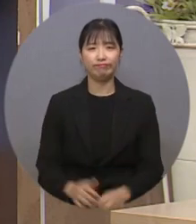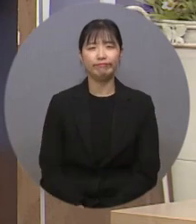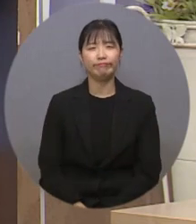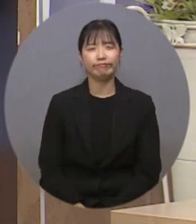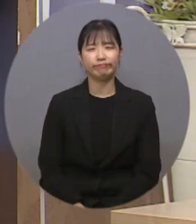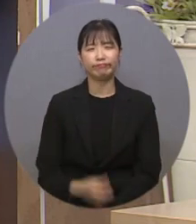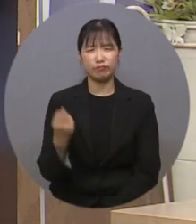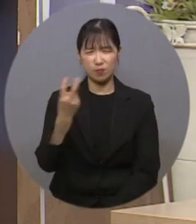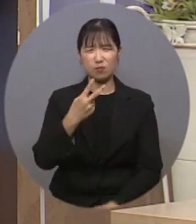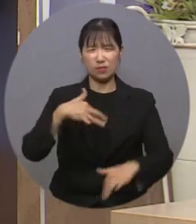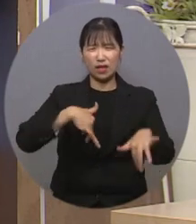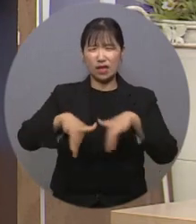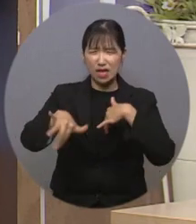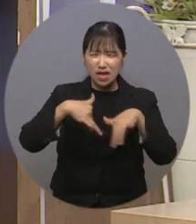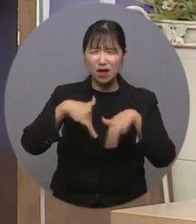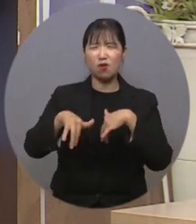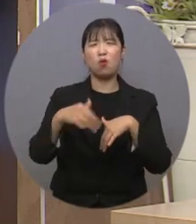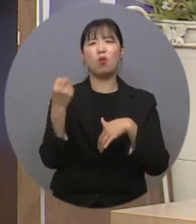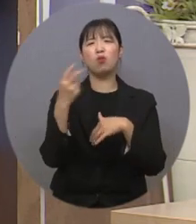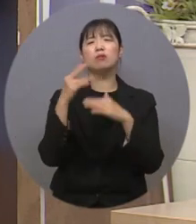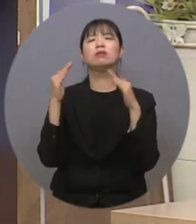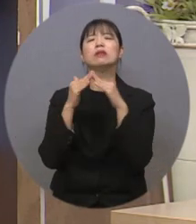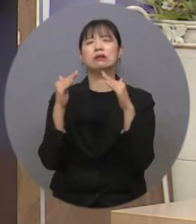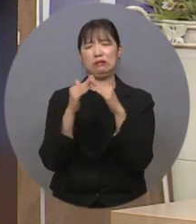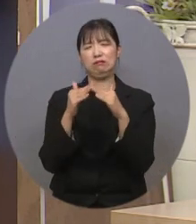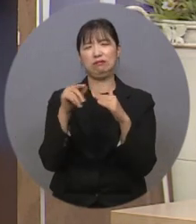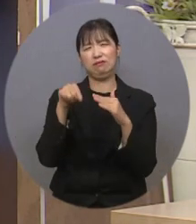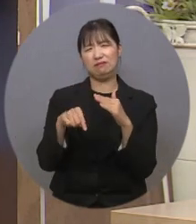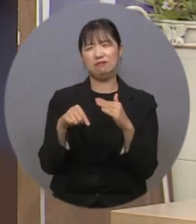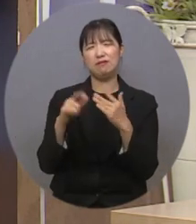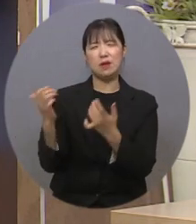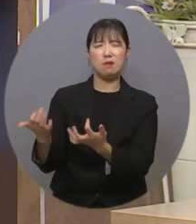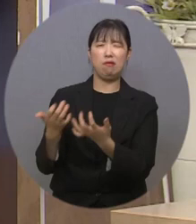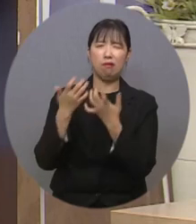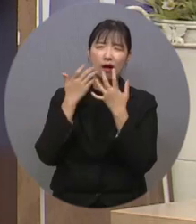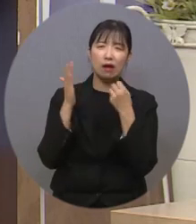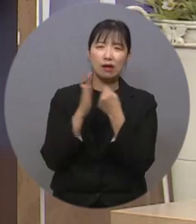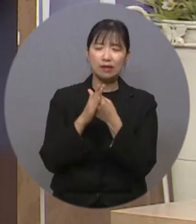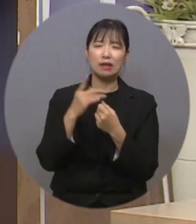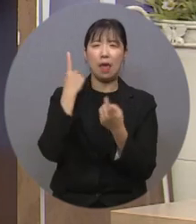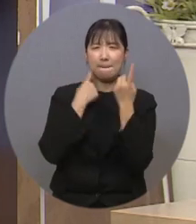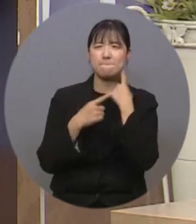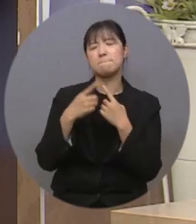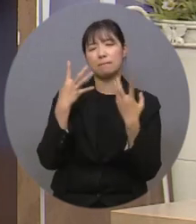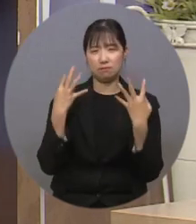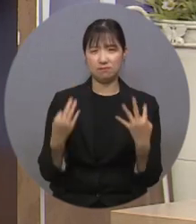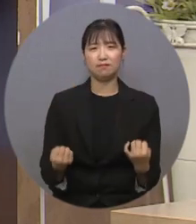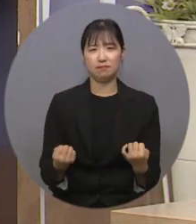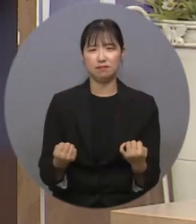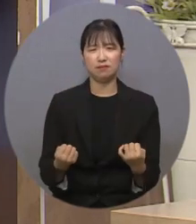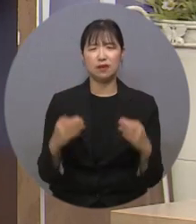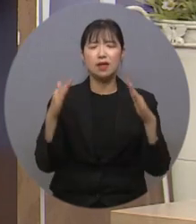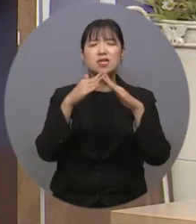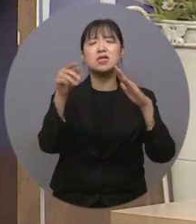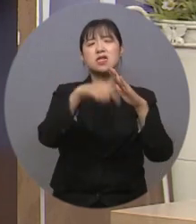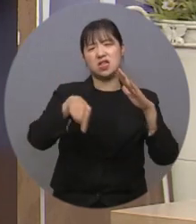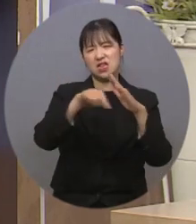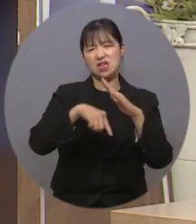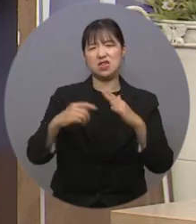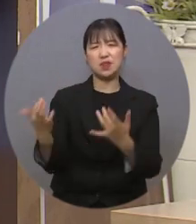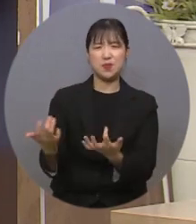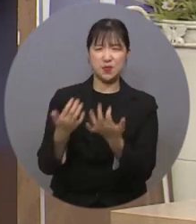그리고 사실 길거리도 그렇고 집에서도 이 간접 흡연 때문에 좀 피해가 만만치는 않은데 실내에서도 이 간접